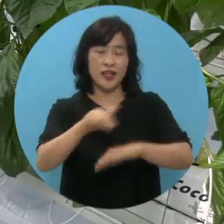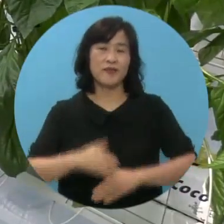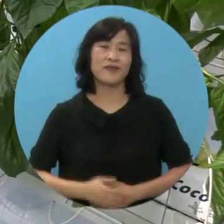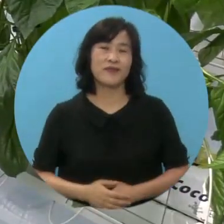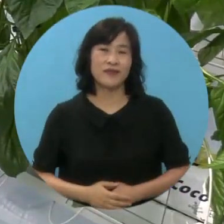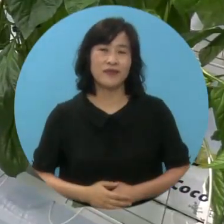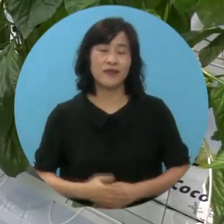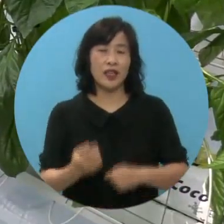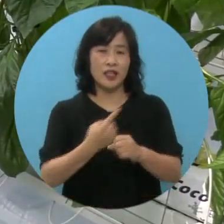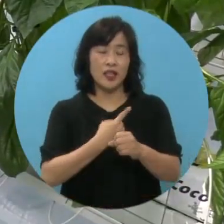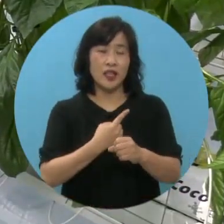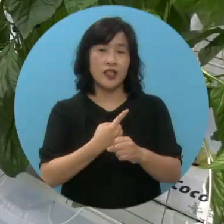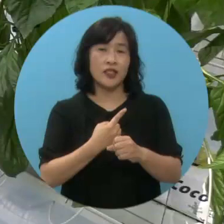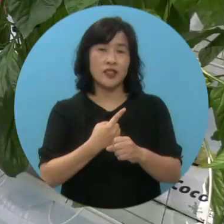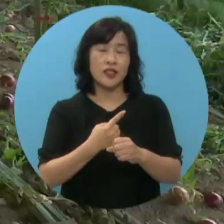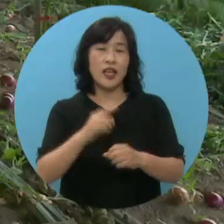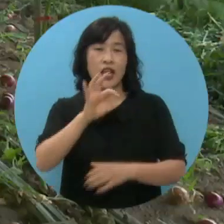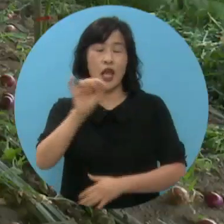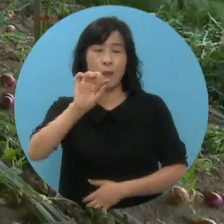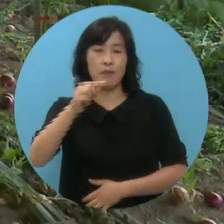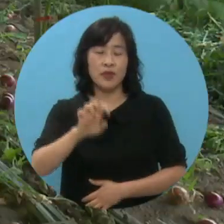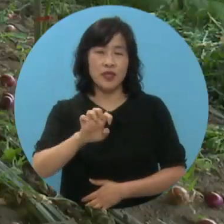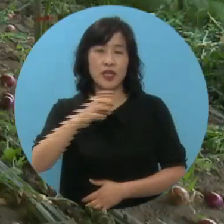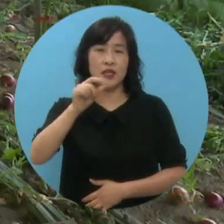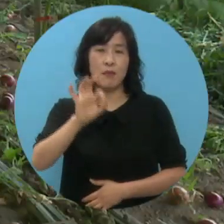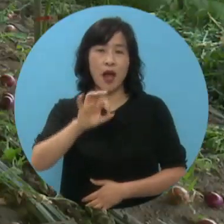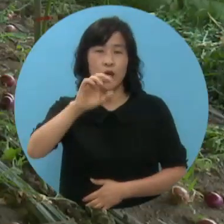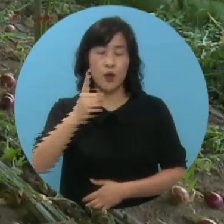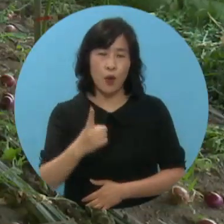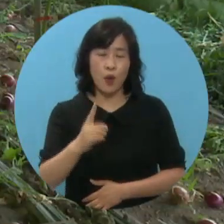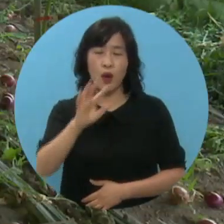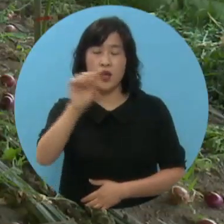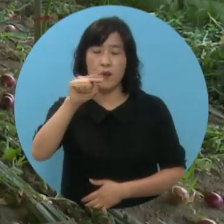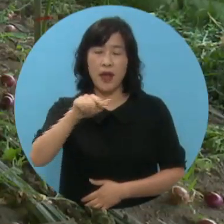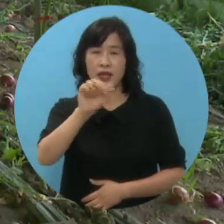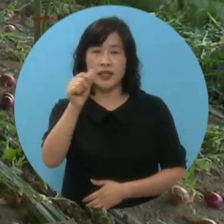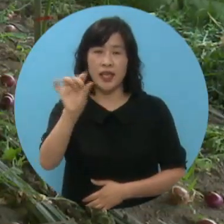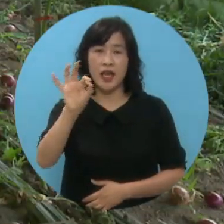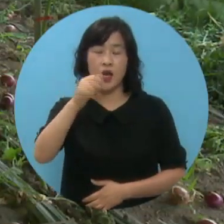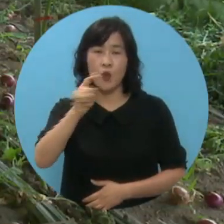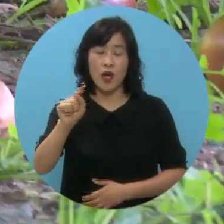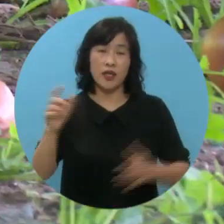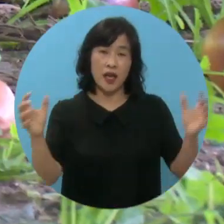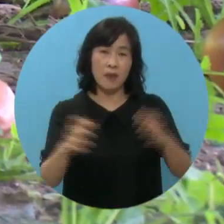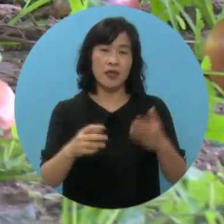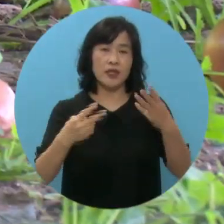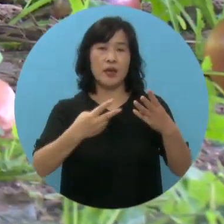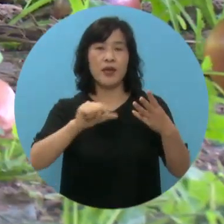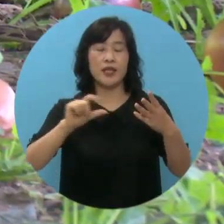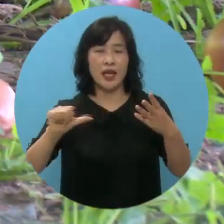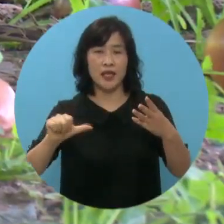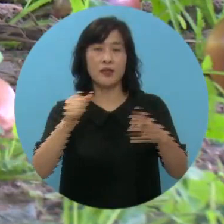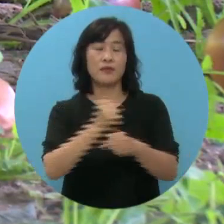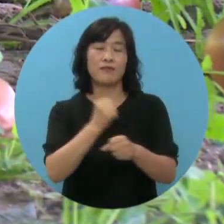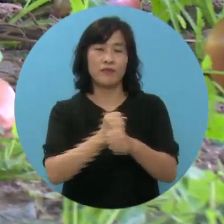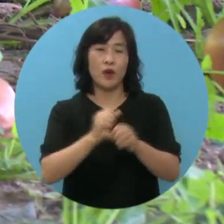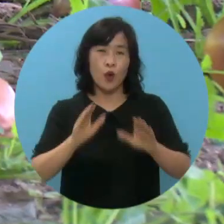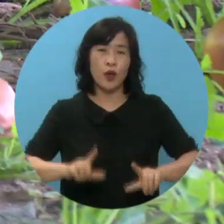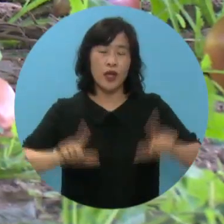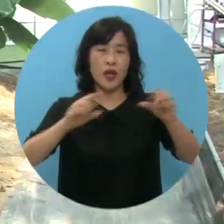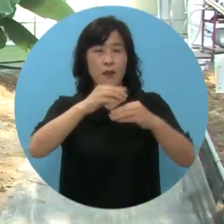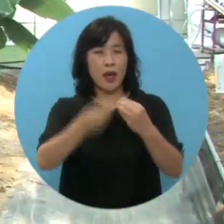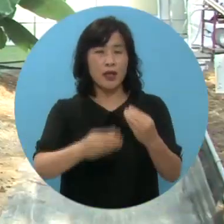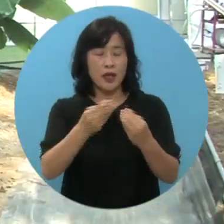계획입니다. 지난해 도는 애플망고와 백향과 레드향 단지 3헥타르를 조성했고